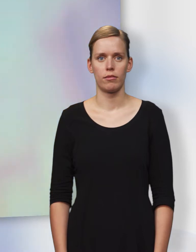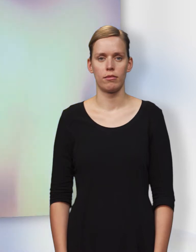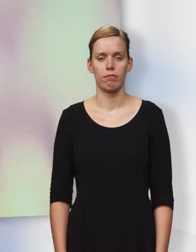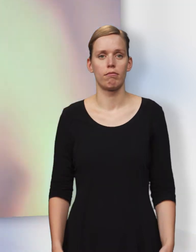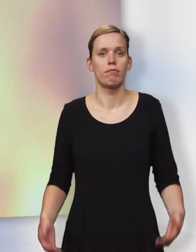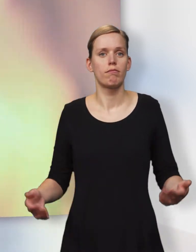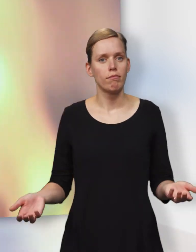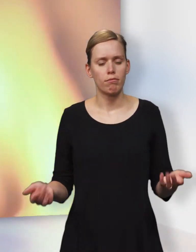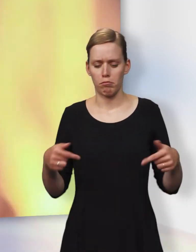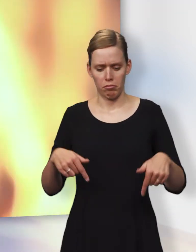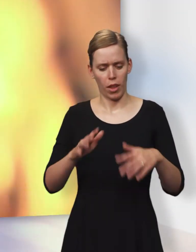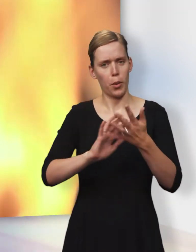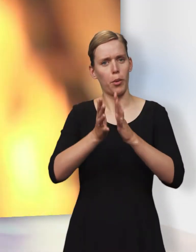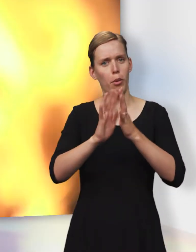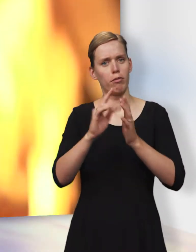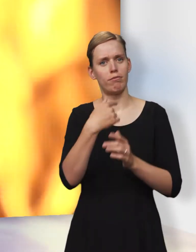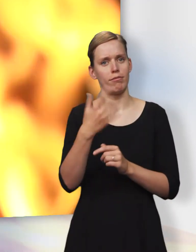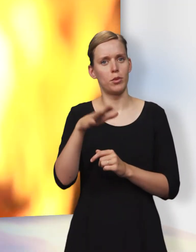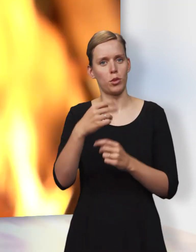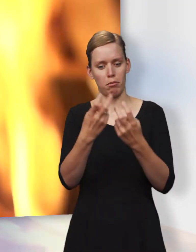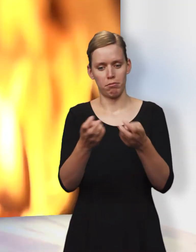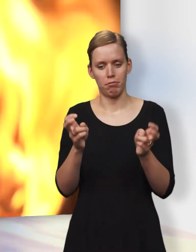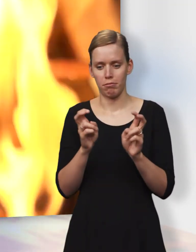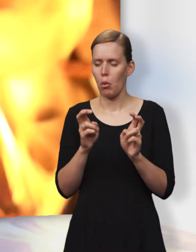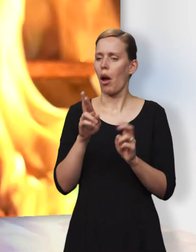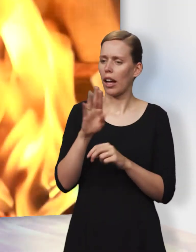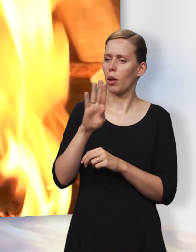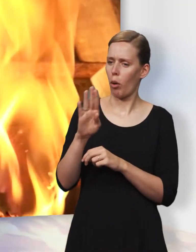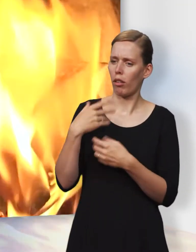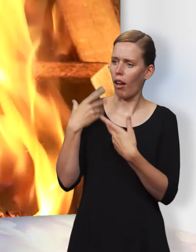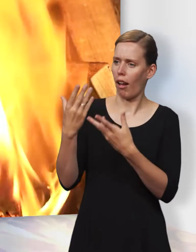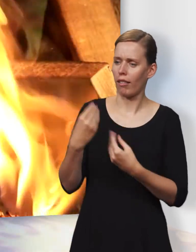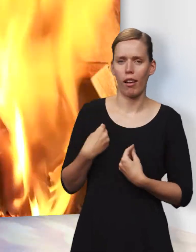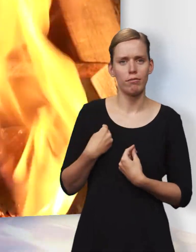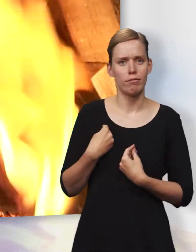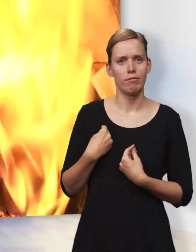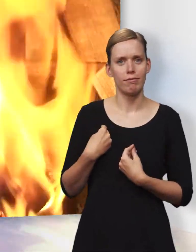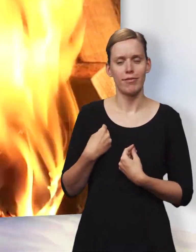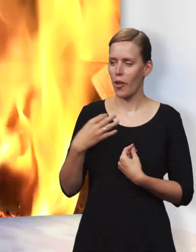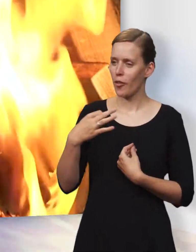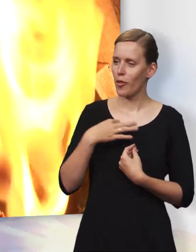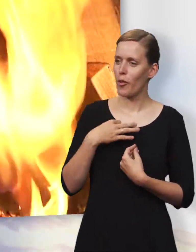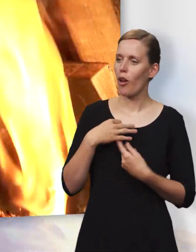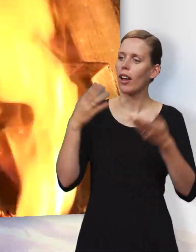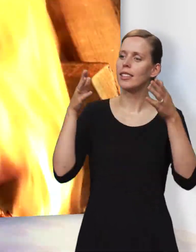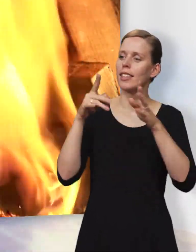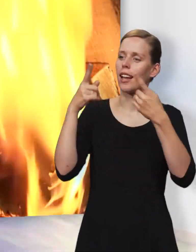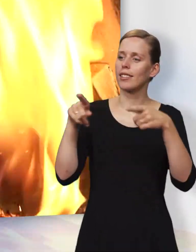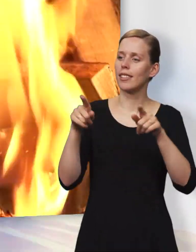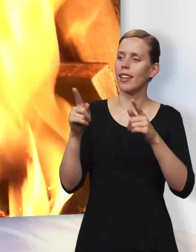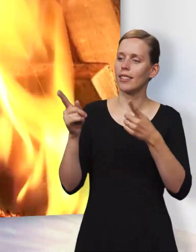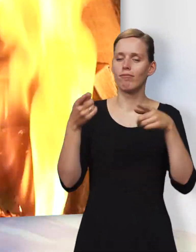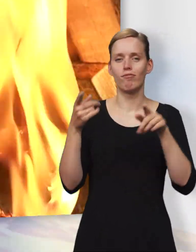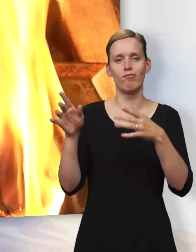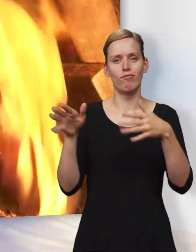Wenn wir schon hier beim Feuer zusammensitzen, lade ich Reinhard Börner einfach ein, sing uns noch ein Segenslied zu.